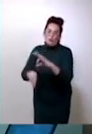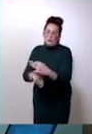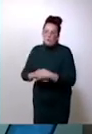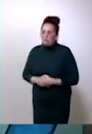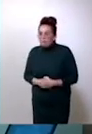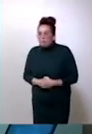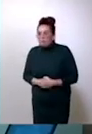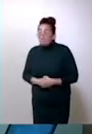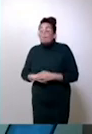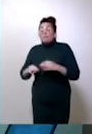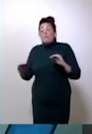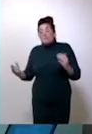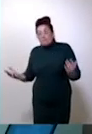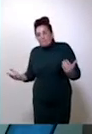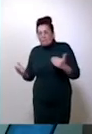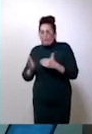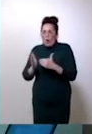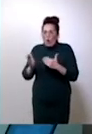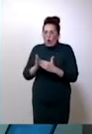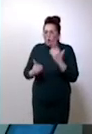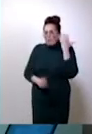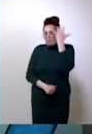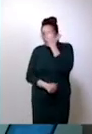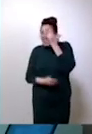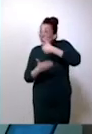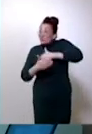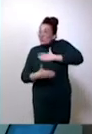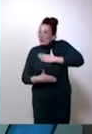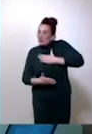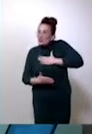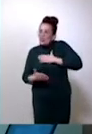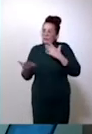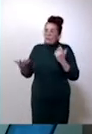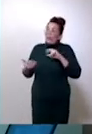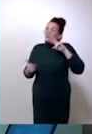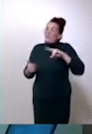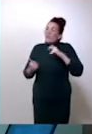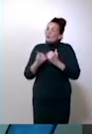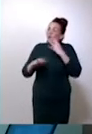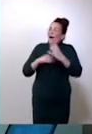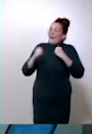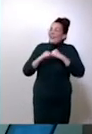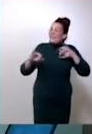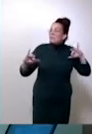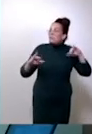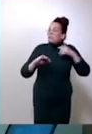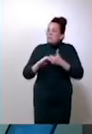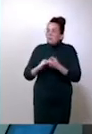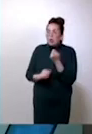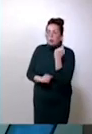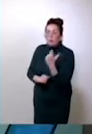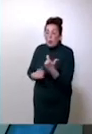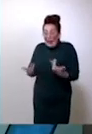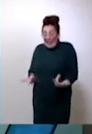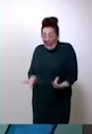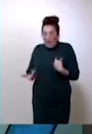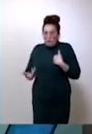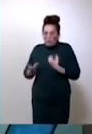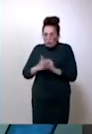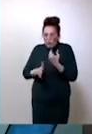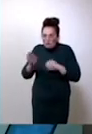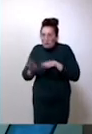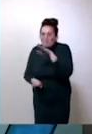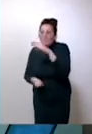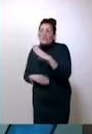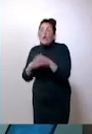préoccupation que nous on a et qui manifestement était peu présente ces dernières années, mais c'est un phénomène qui se développe de plus en plus, c'est le co-living, pour lequel on a